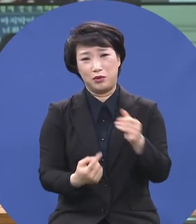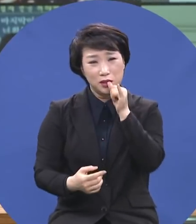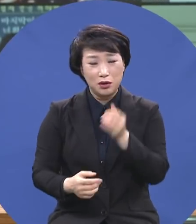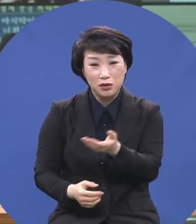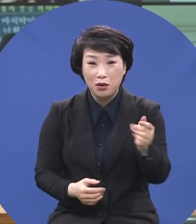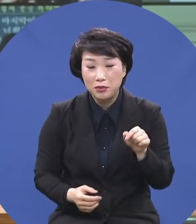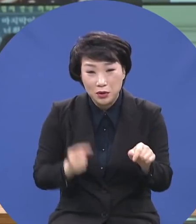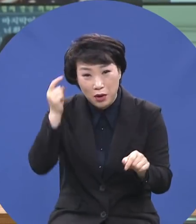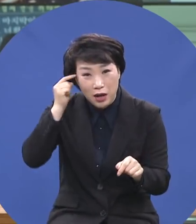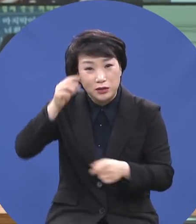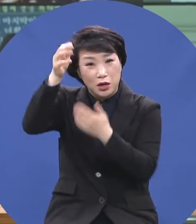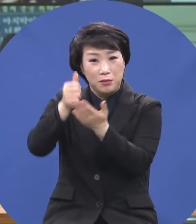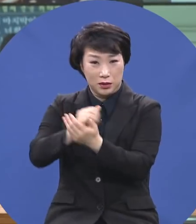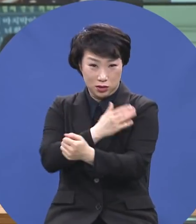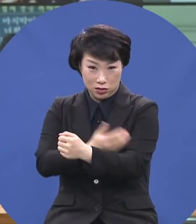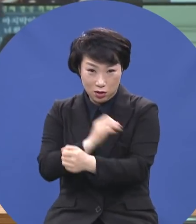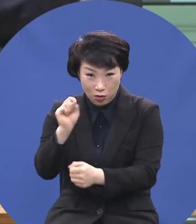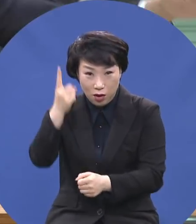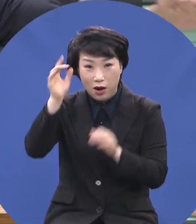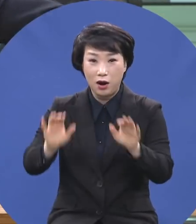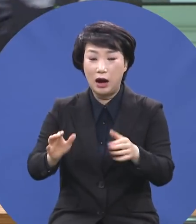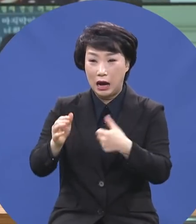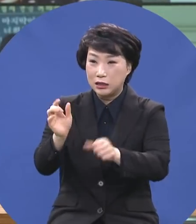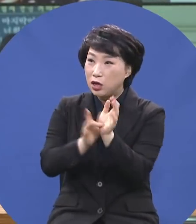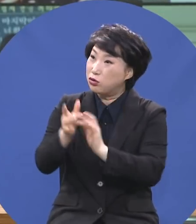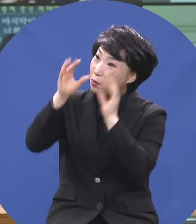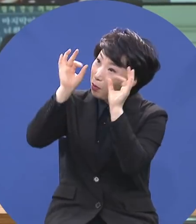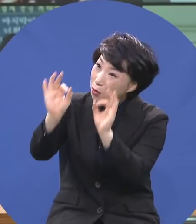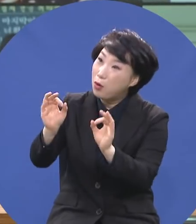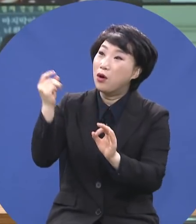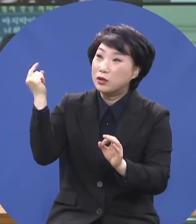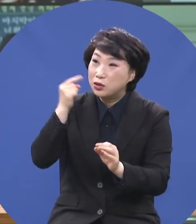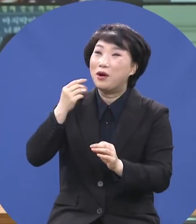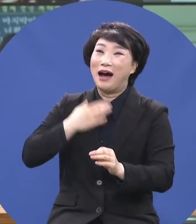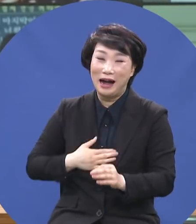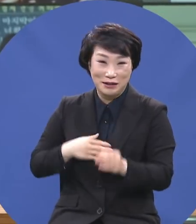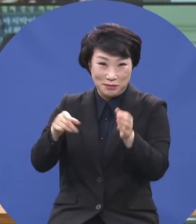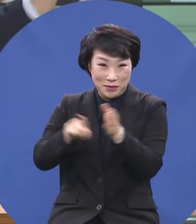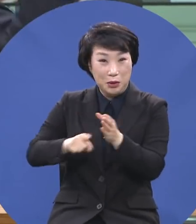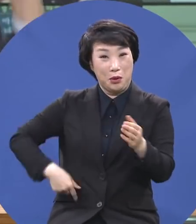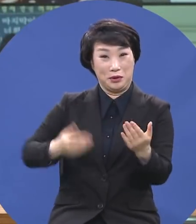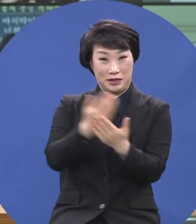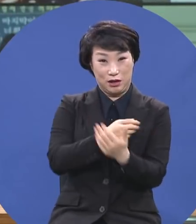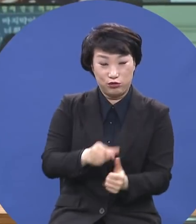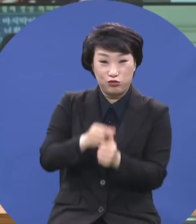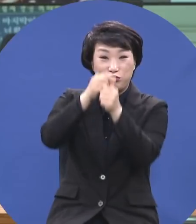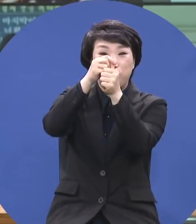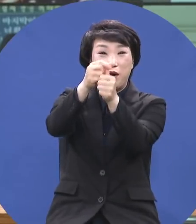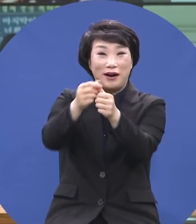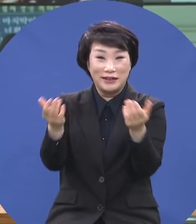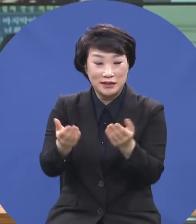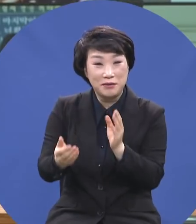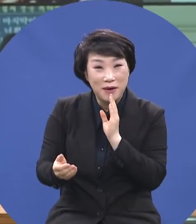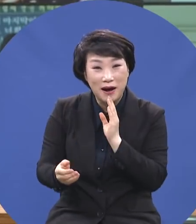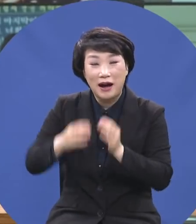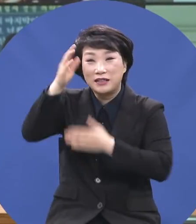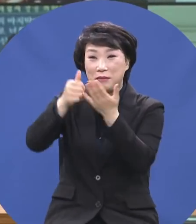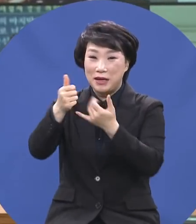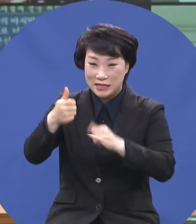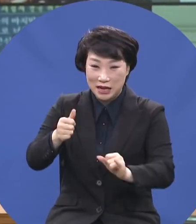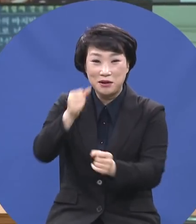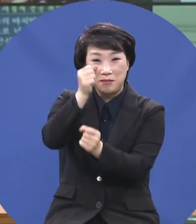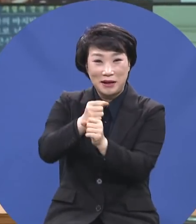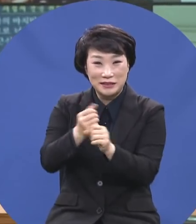성령의 권능으로 말미암아 아들을 보고 알고 믿고 회개하고 구원받게 만들어서 하나님의